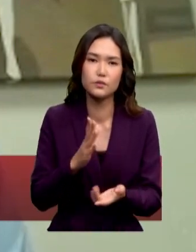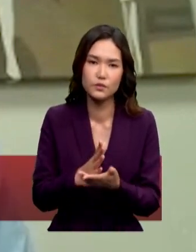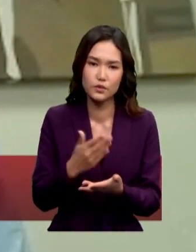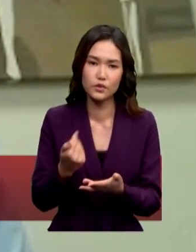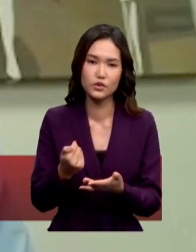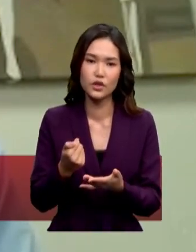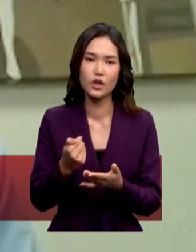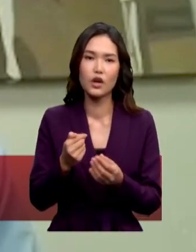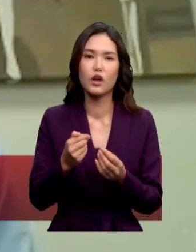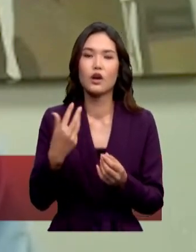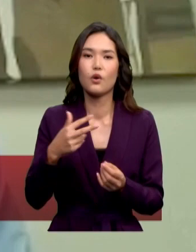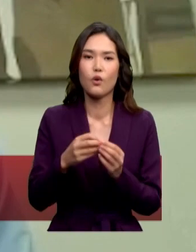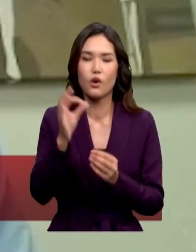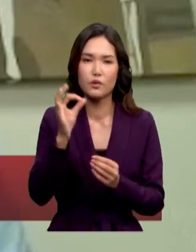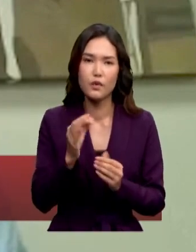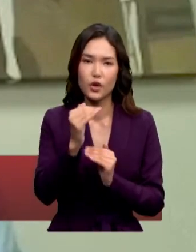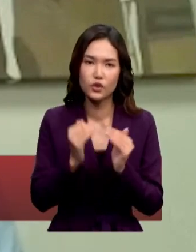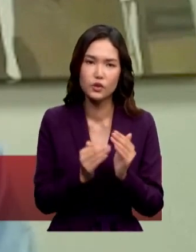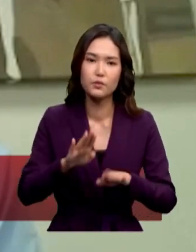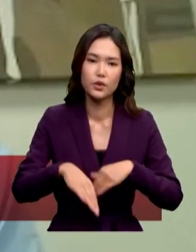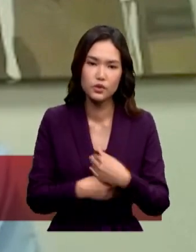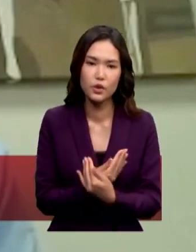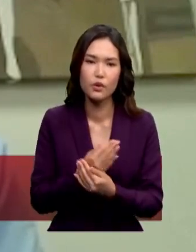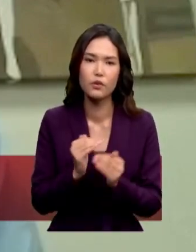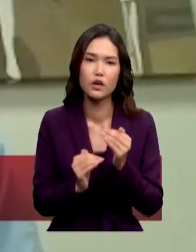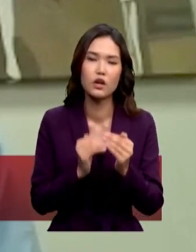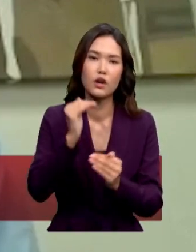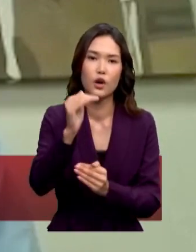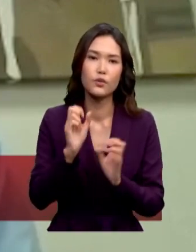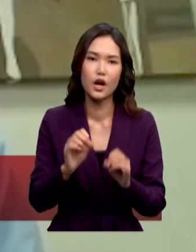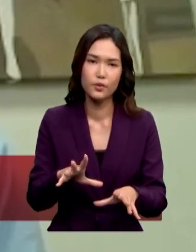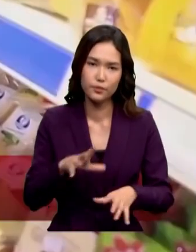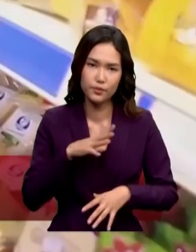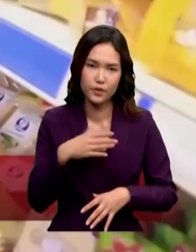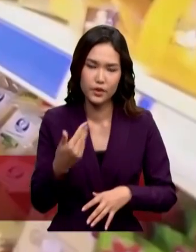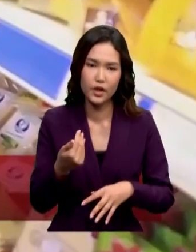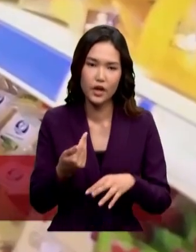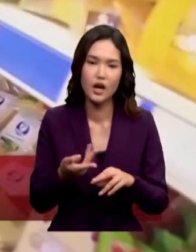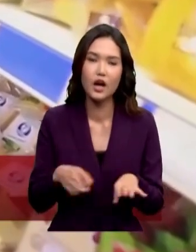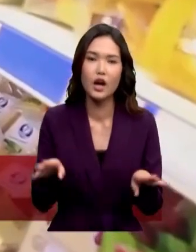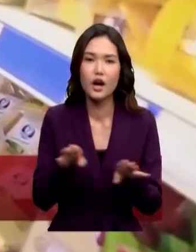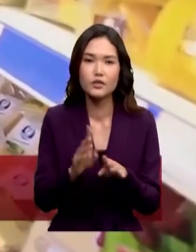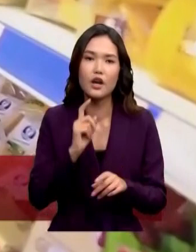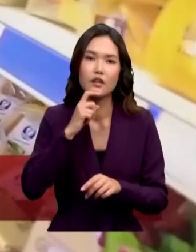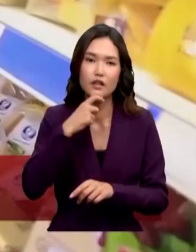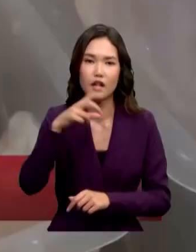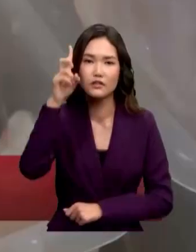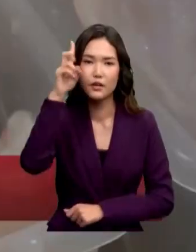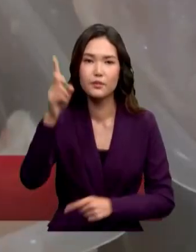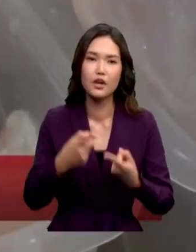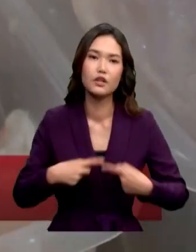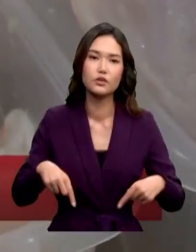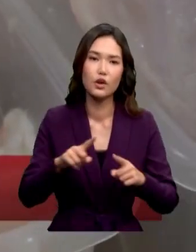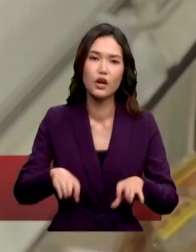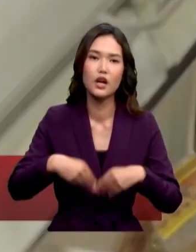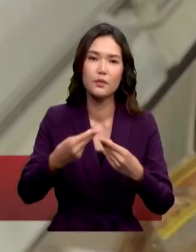жаңағы 12%-ға түсіп қайтадан инфляция көтерілуі мүмкін. 13-14%. Сондай ақ экономистер мемлекеттік органдардың